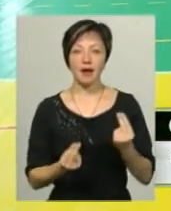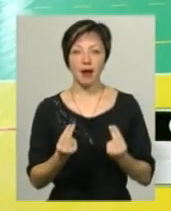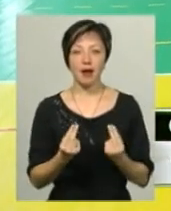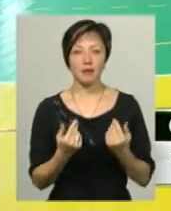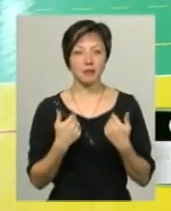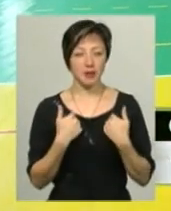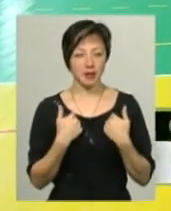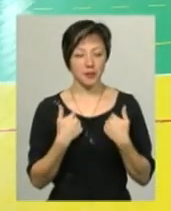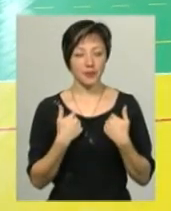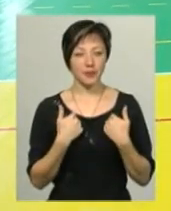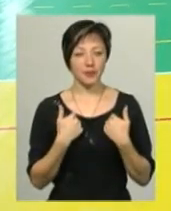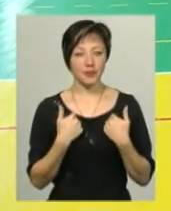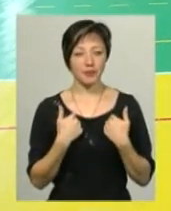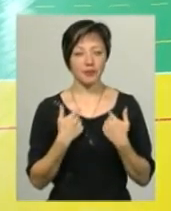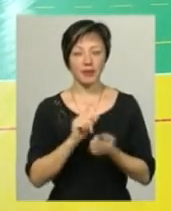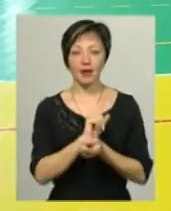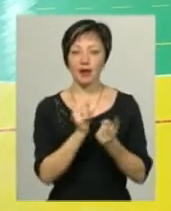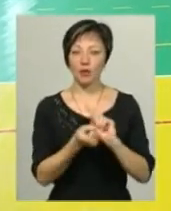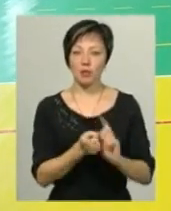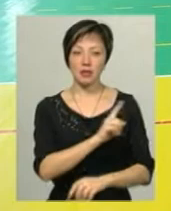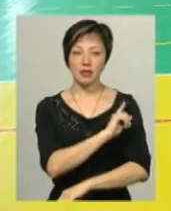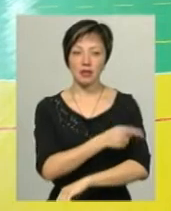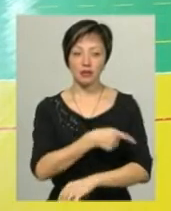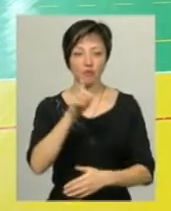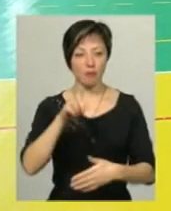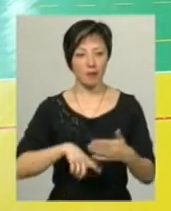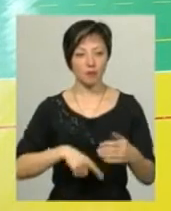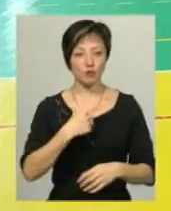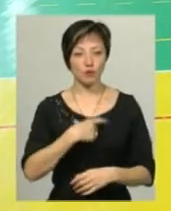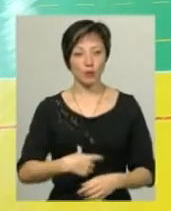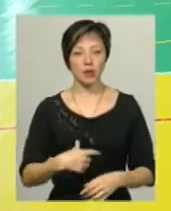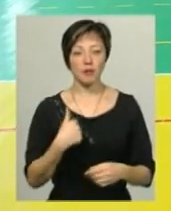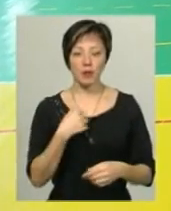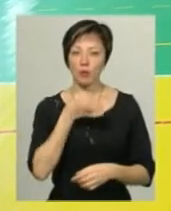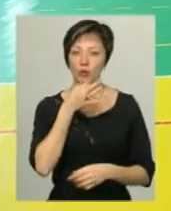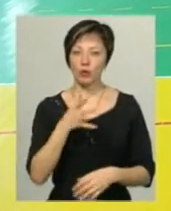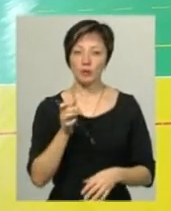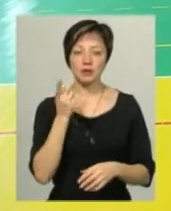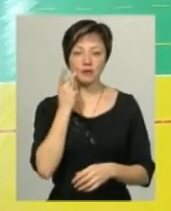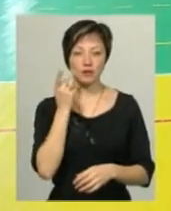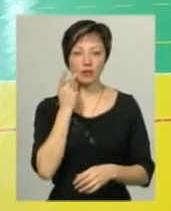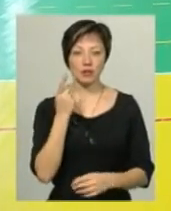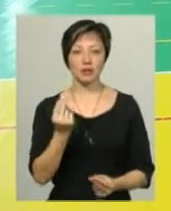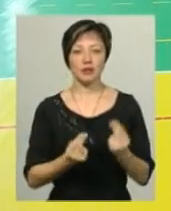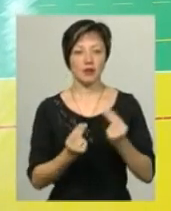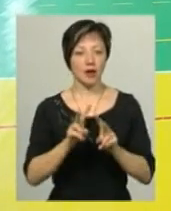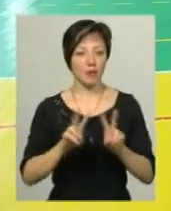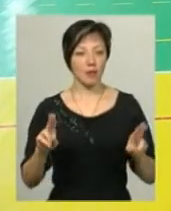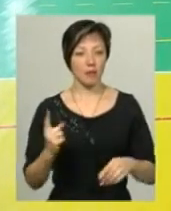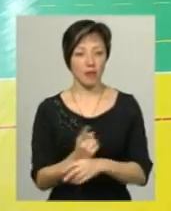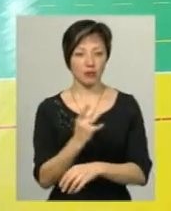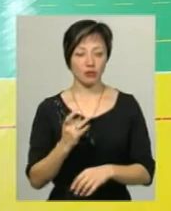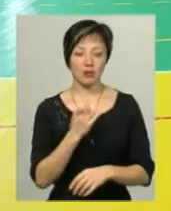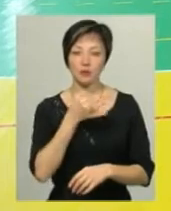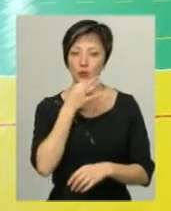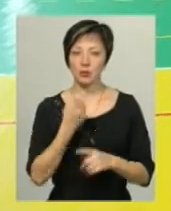мене робить сильнішою, впевненішою собі, і мені подобається кожен раз виходити на поле, наче вперше.